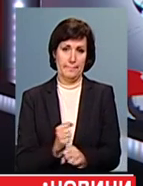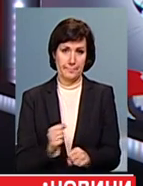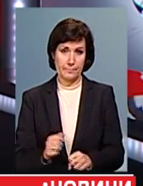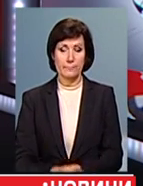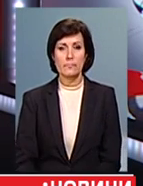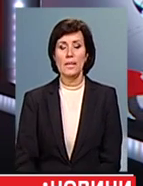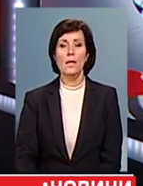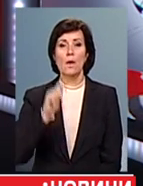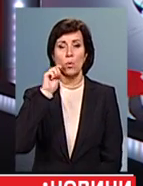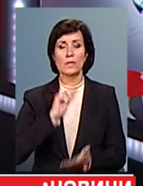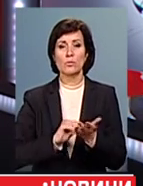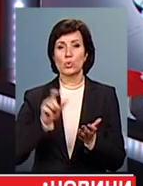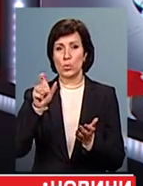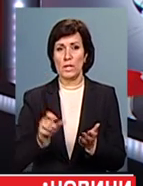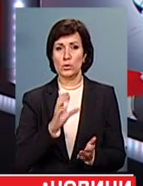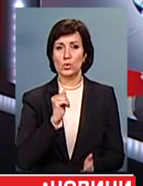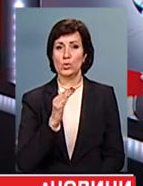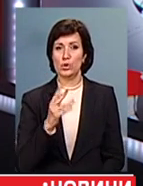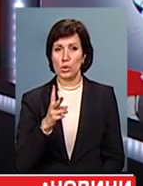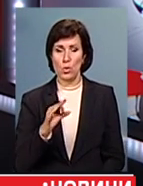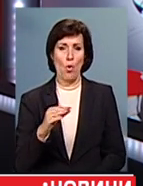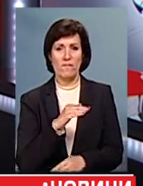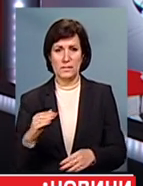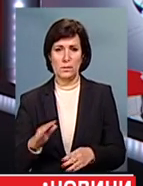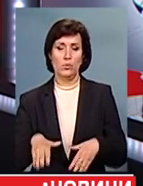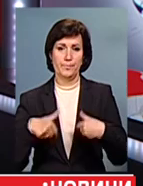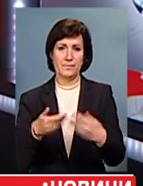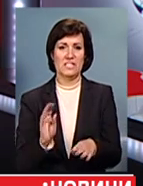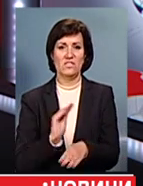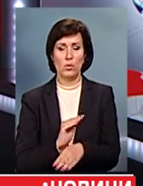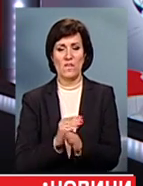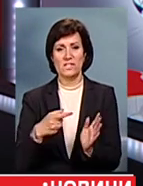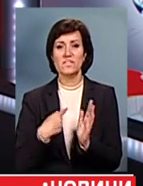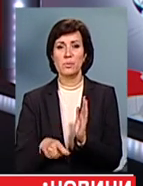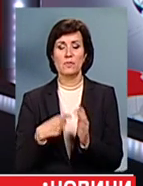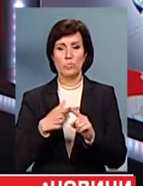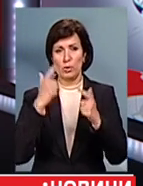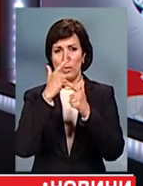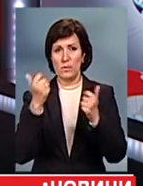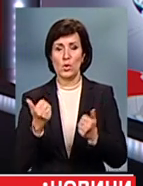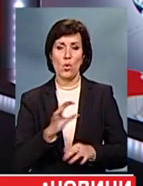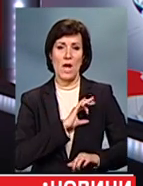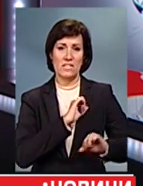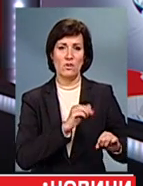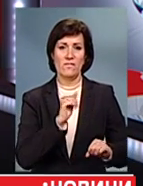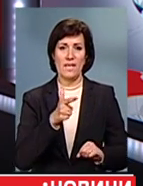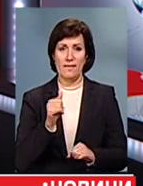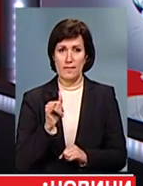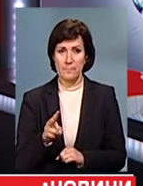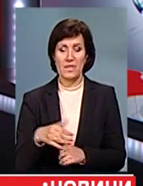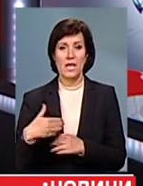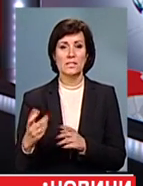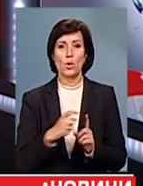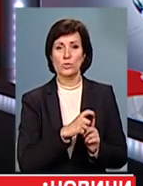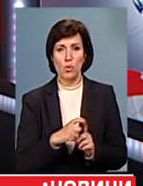Українському журналісту Роману Сущенко офіційно висунули звинувачення у шпигунстві. Про це повідомив його адвокат Марк Фейгін. За